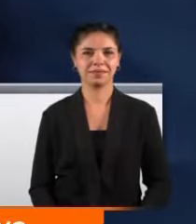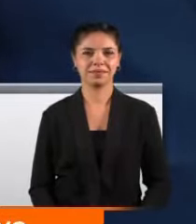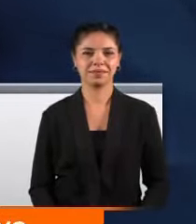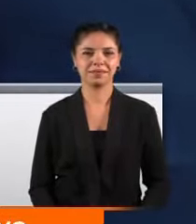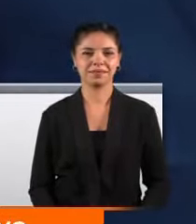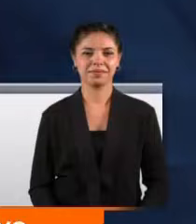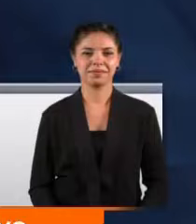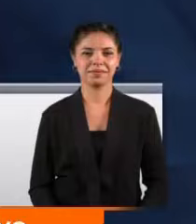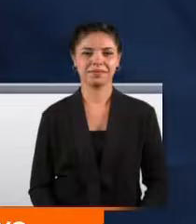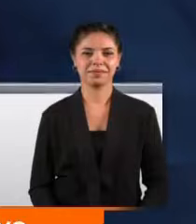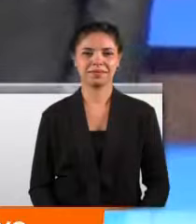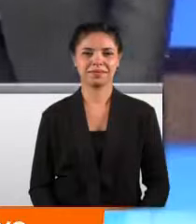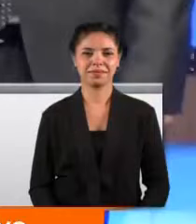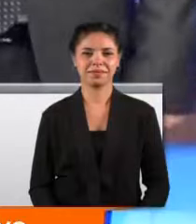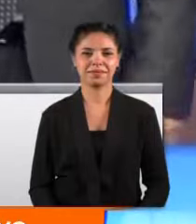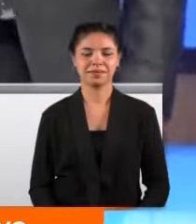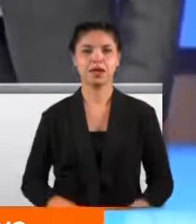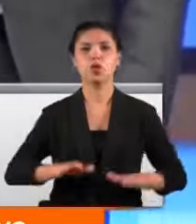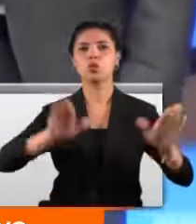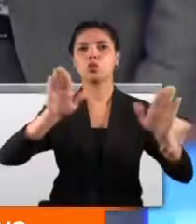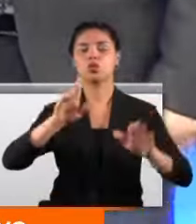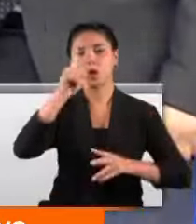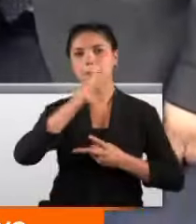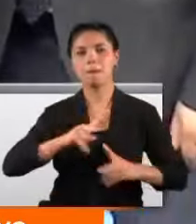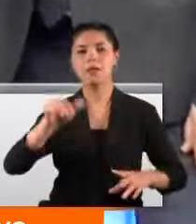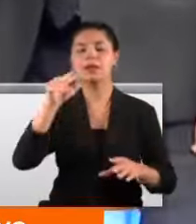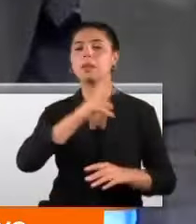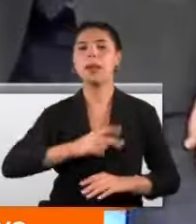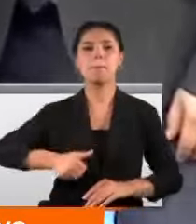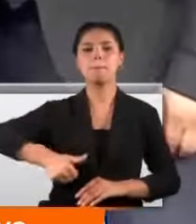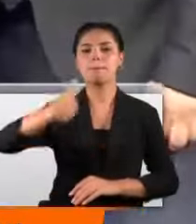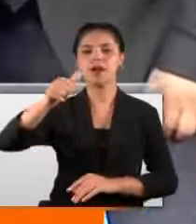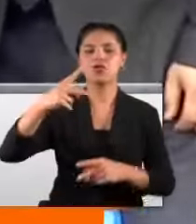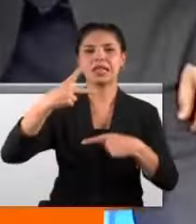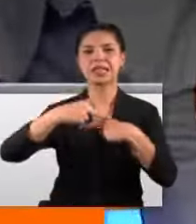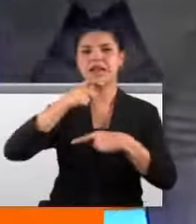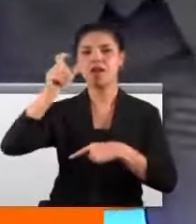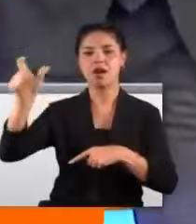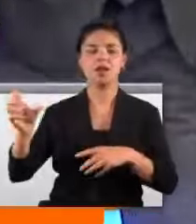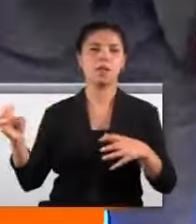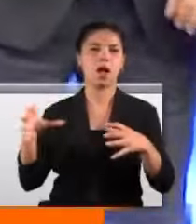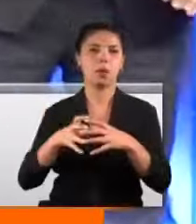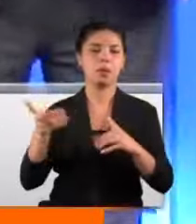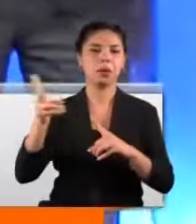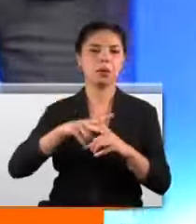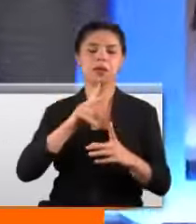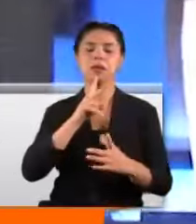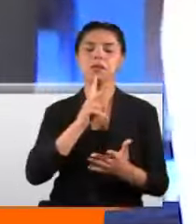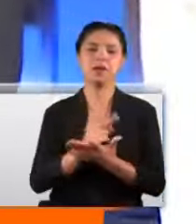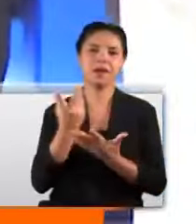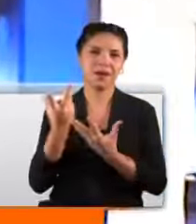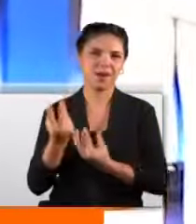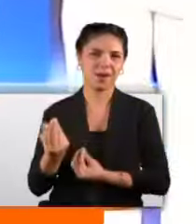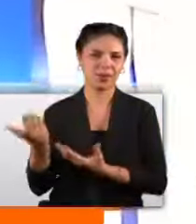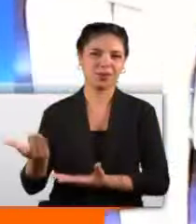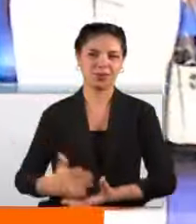yok, yola devam. Uşak Banaz'ın bağımsız belediye başkanı Zafer Arpacı da yola AK Parti ile devam etme kararı alan bir diğer isim